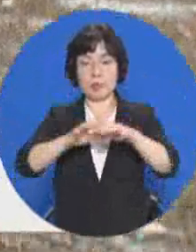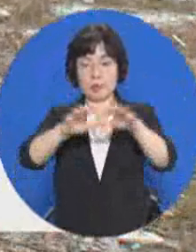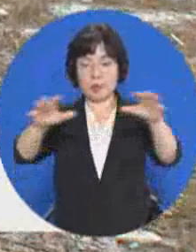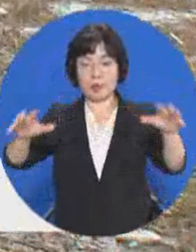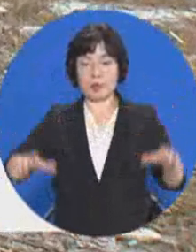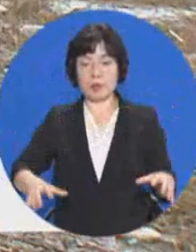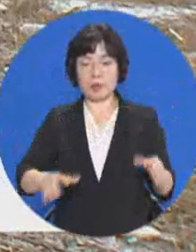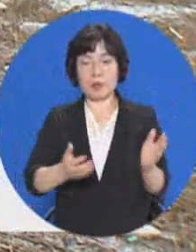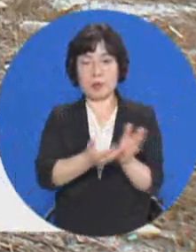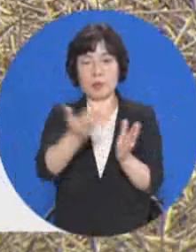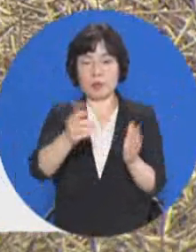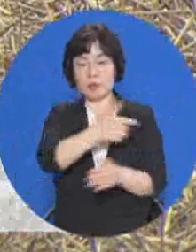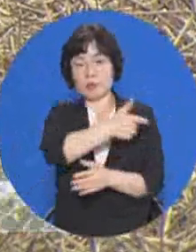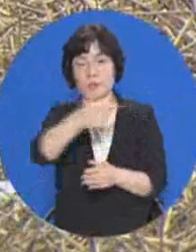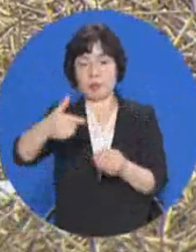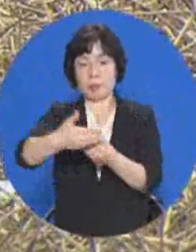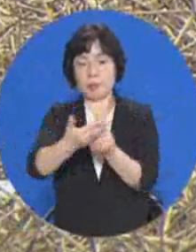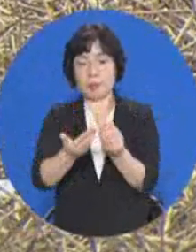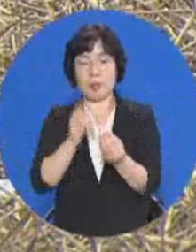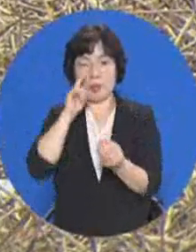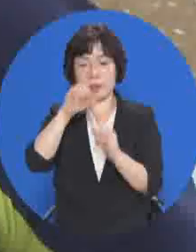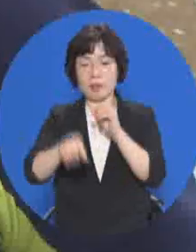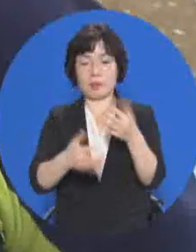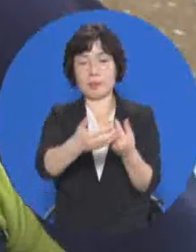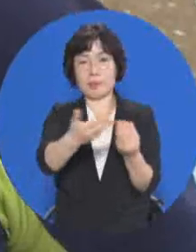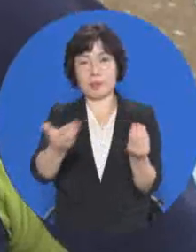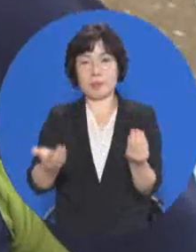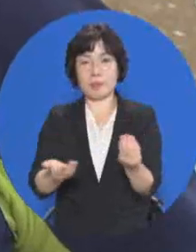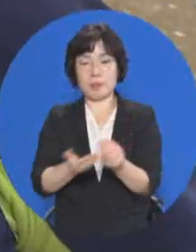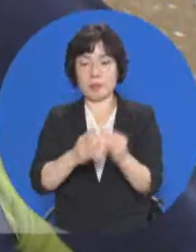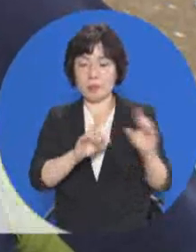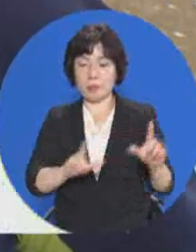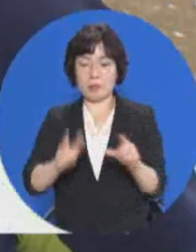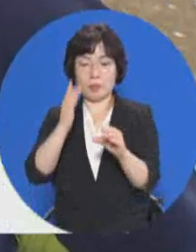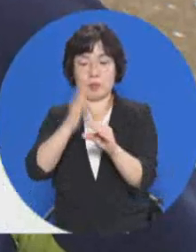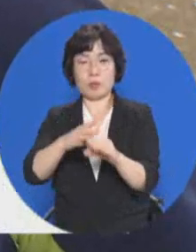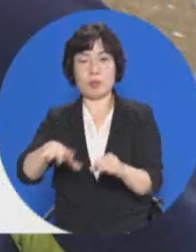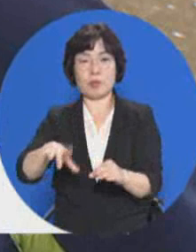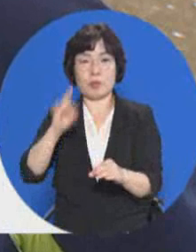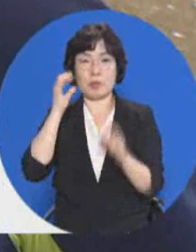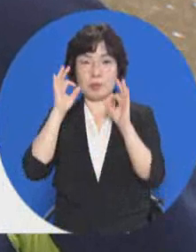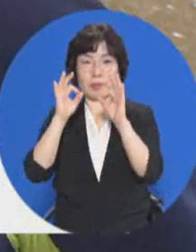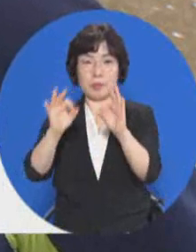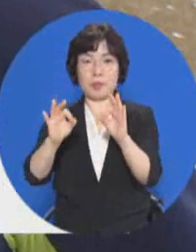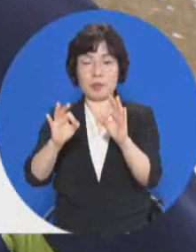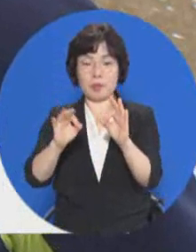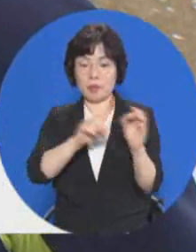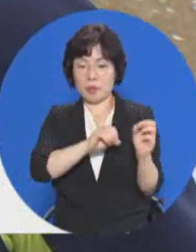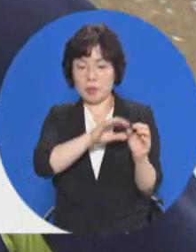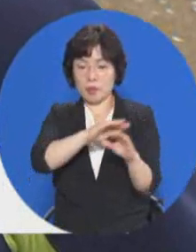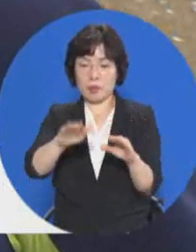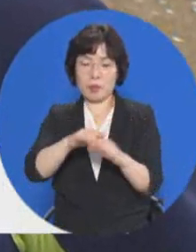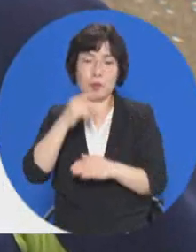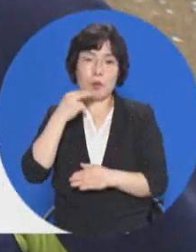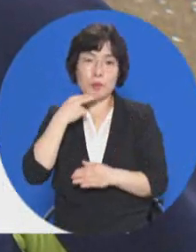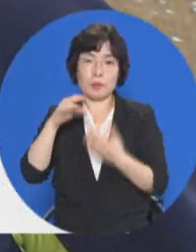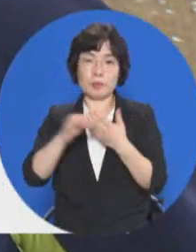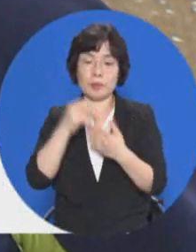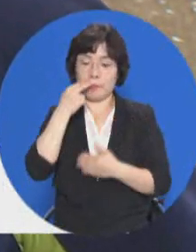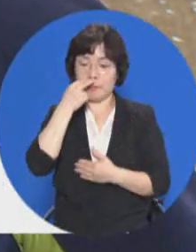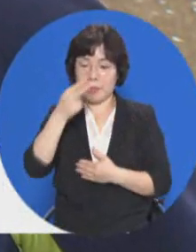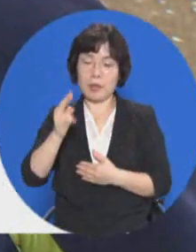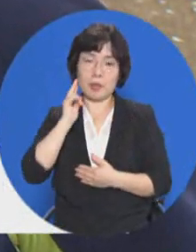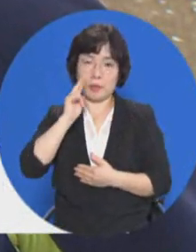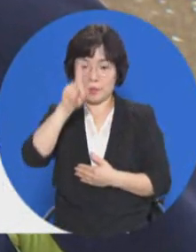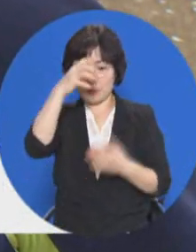영산 오는 거대한 쓰레기장 2 돼 쓰냐 너 젊어서 이렇게 생 된 최면 대의 그 안좋으면 없지 나오고 그년이 줘